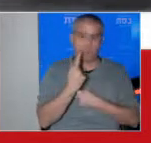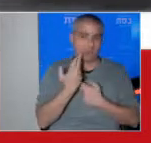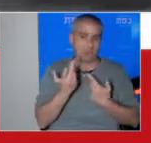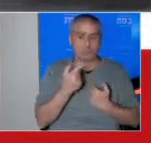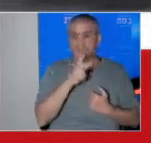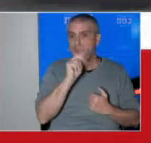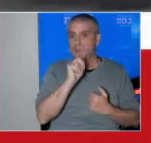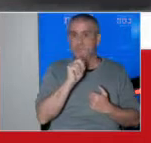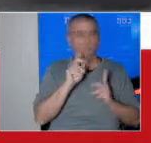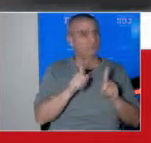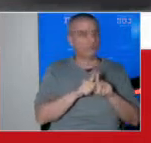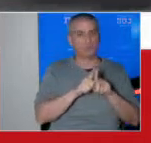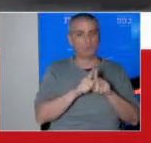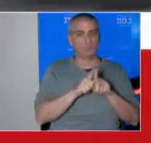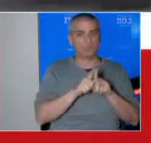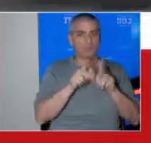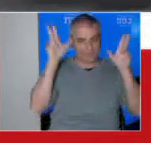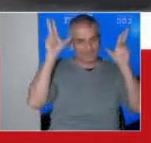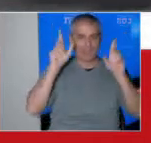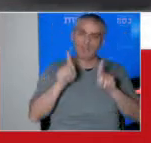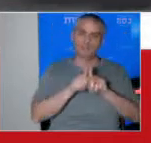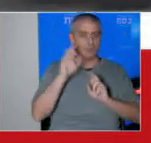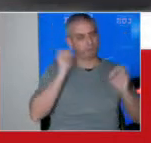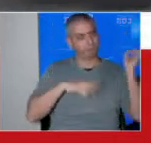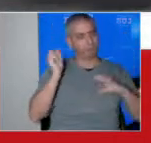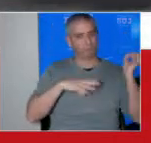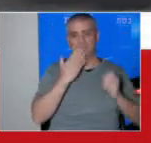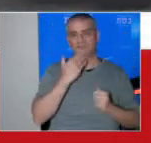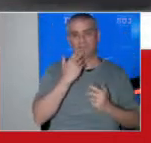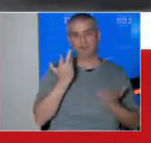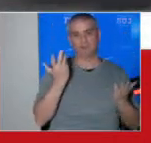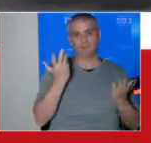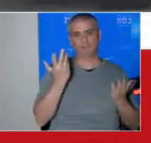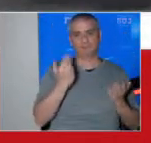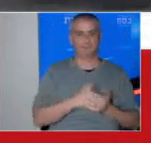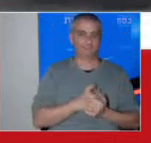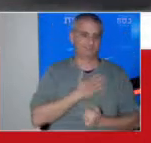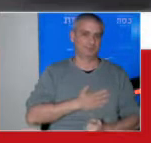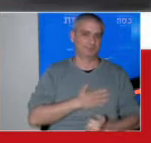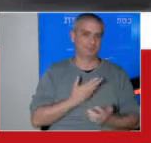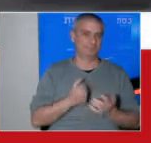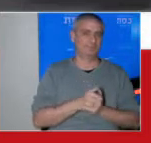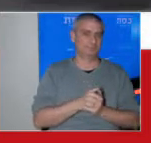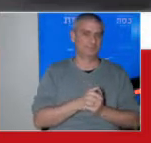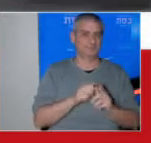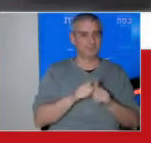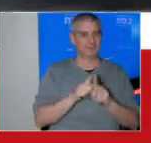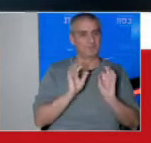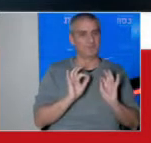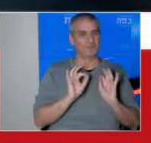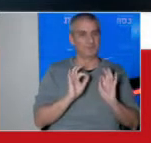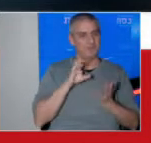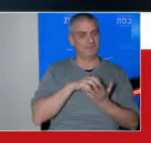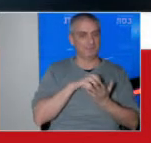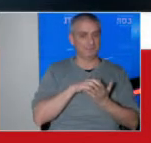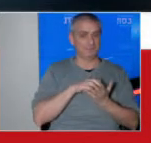נטפליקס נכון. ממש, זה כמו מין איקאה כזה, זה הפך להיות משהו שישראלים ימצאו. כן, זהו, זה נהיה ממש